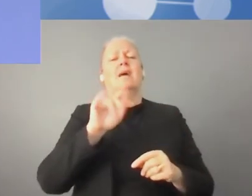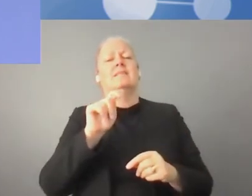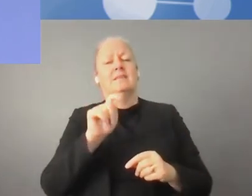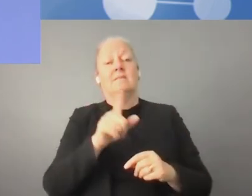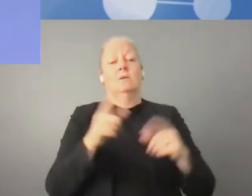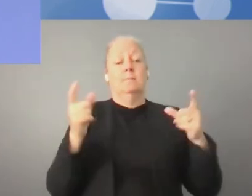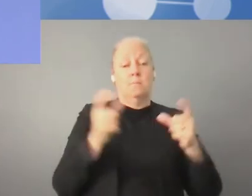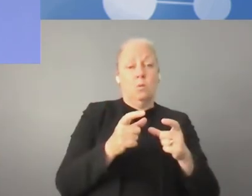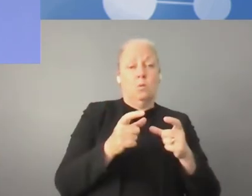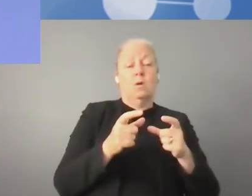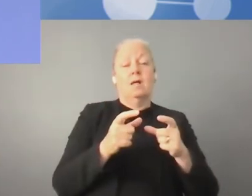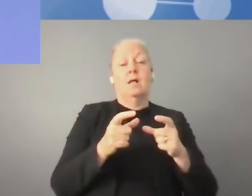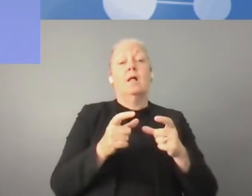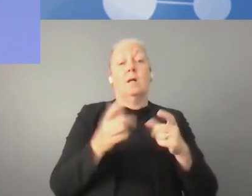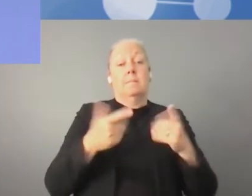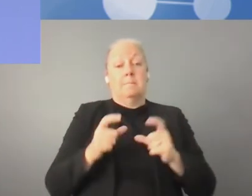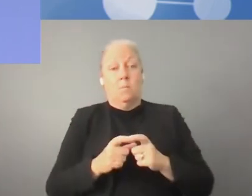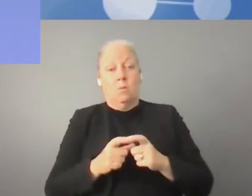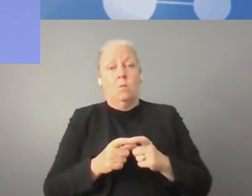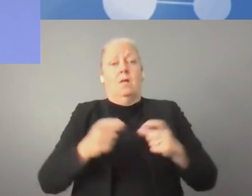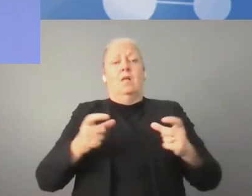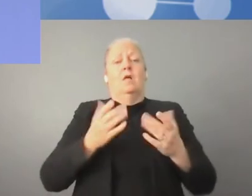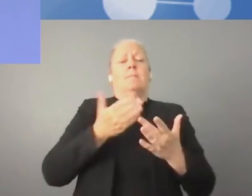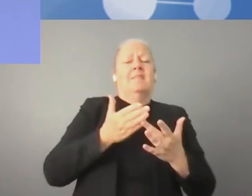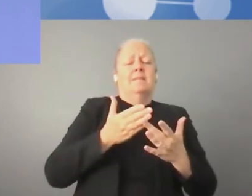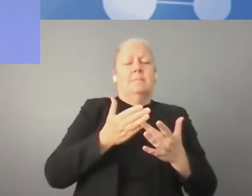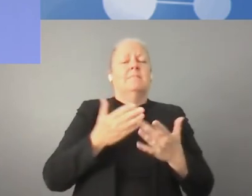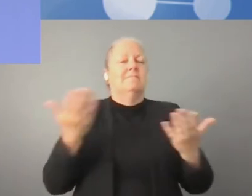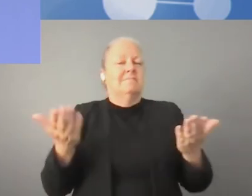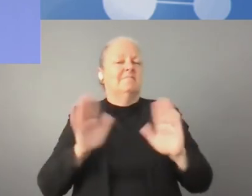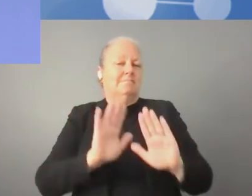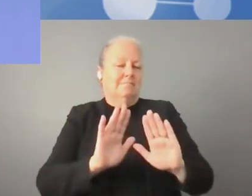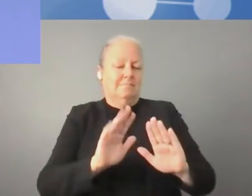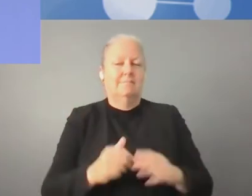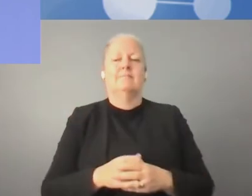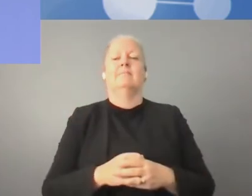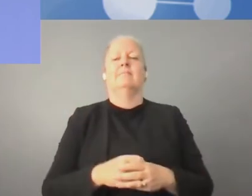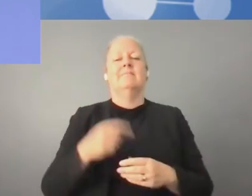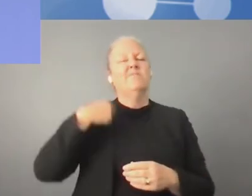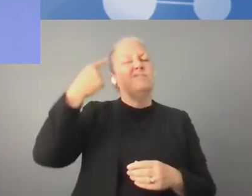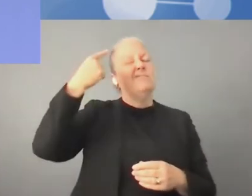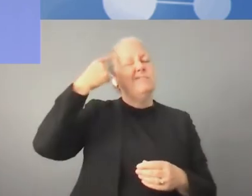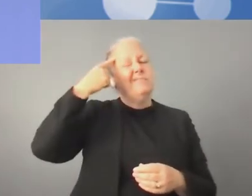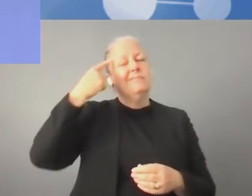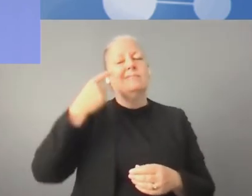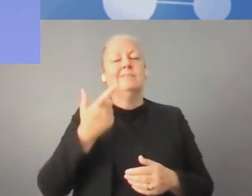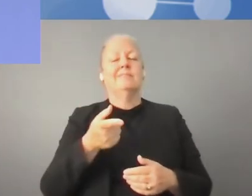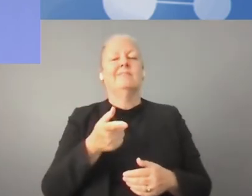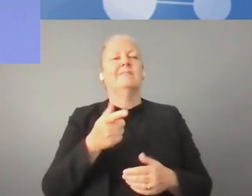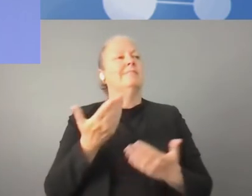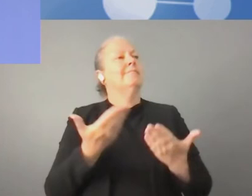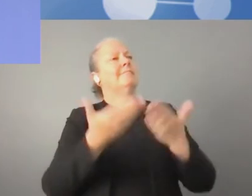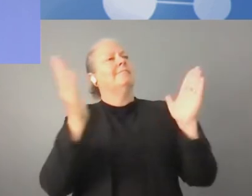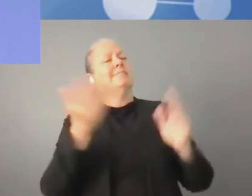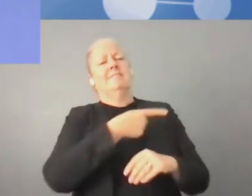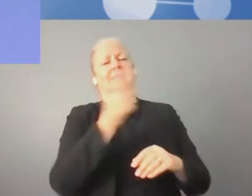些中心，企业家可以在这个电子经济方面受到支持，而且他们也可以同时也